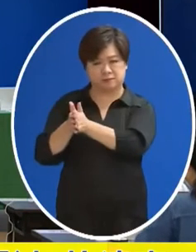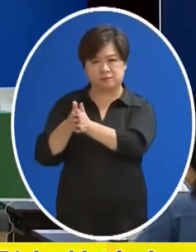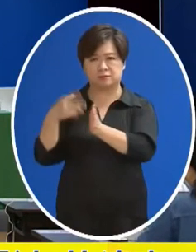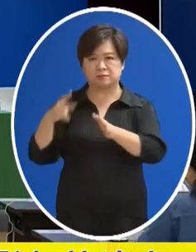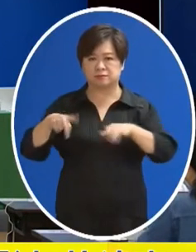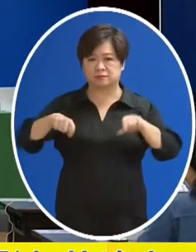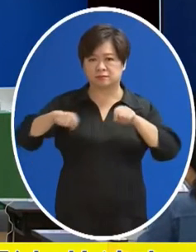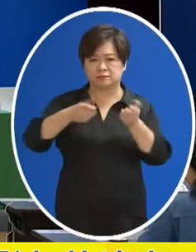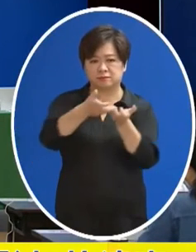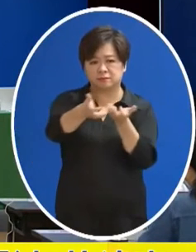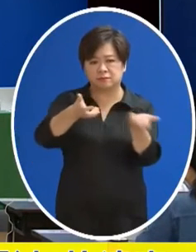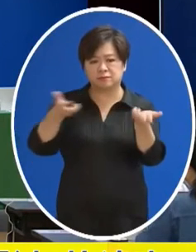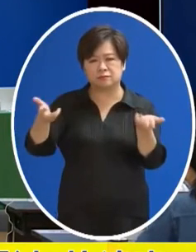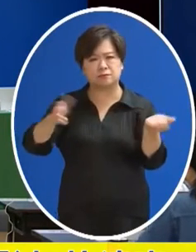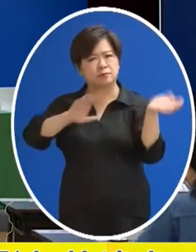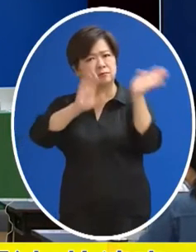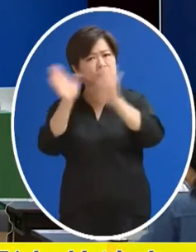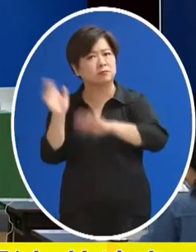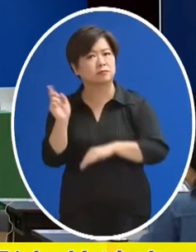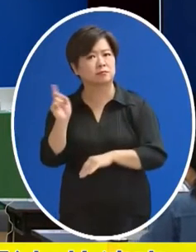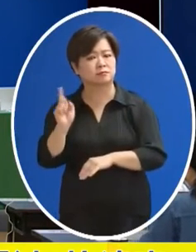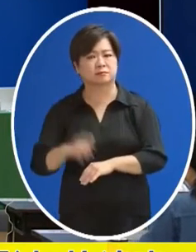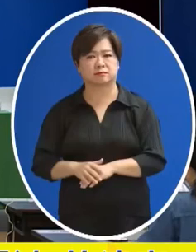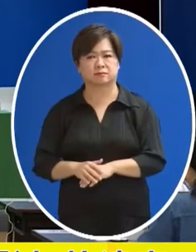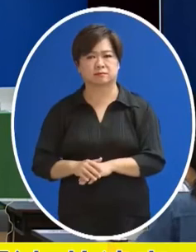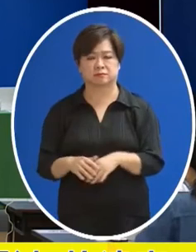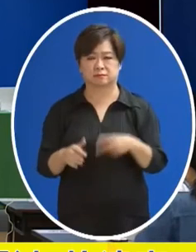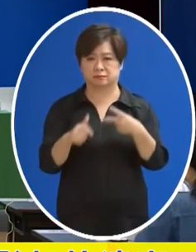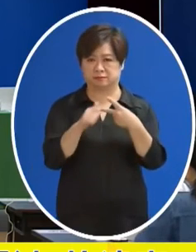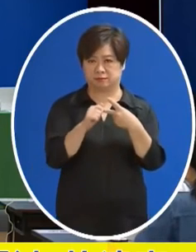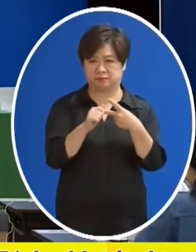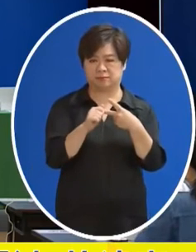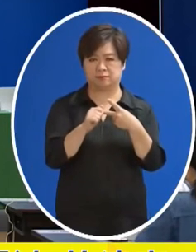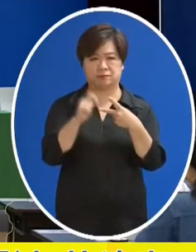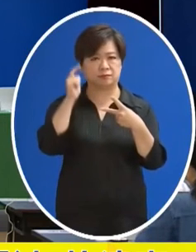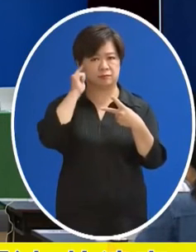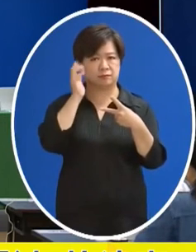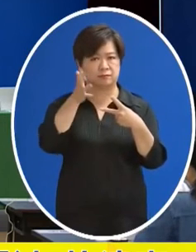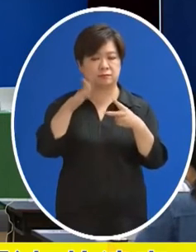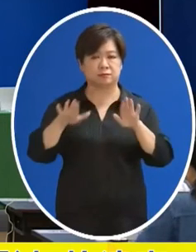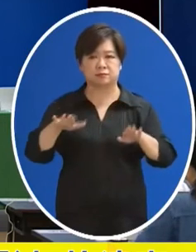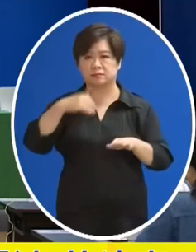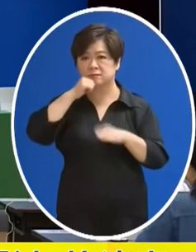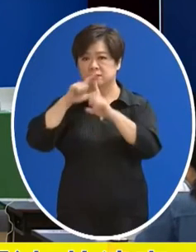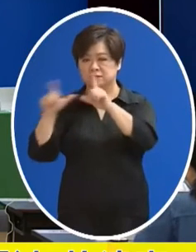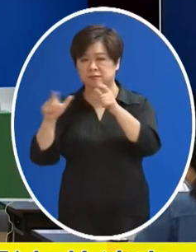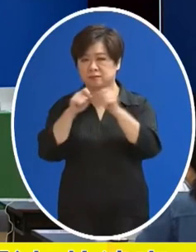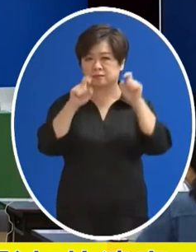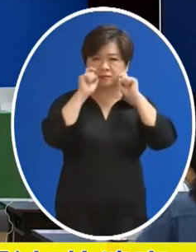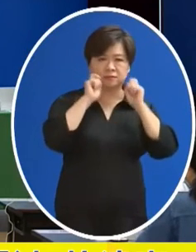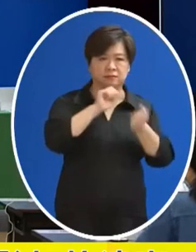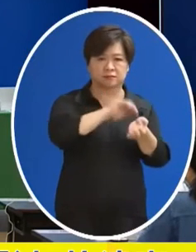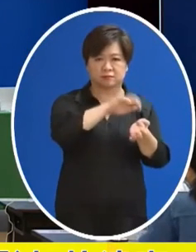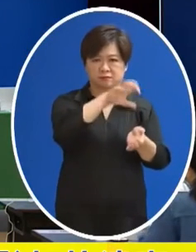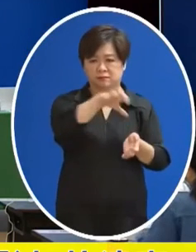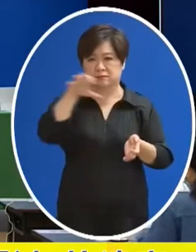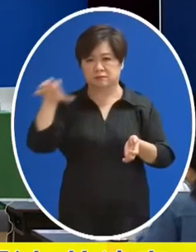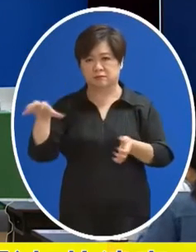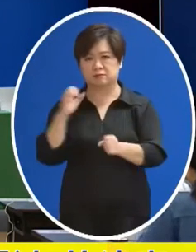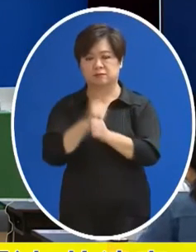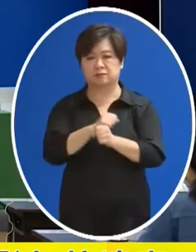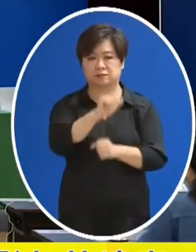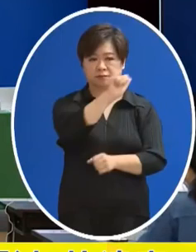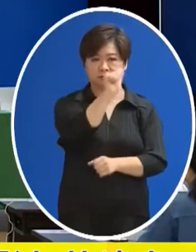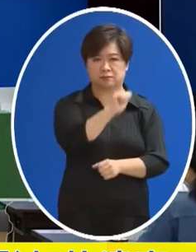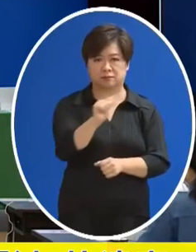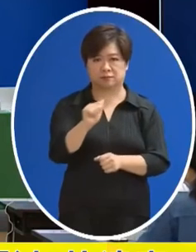规划跟分配的情形大概是怎么样？那第二个部分是现在台大跟长庚都有在做 AZ 跟莫德纳疫